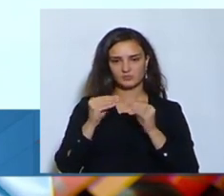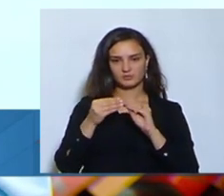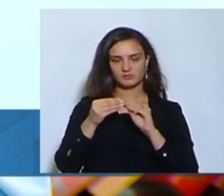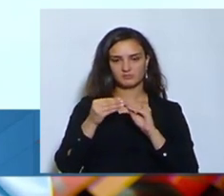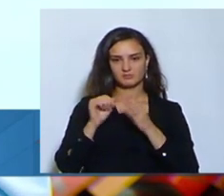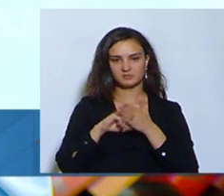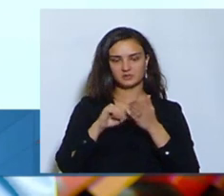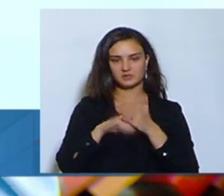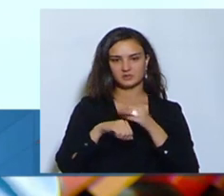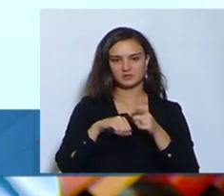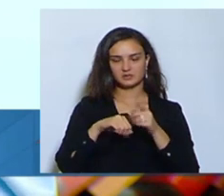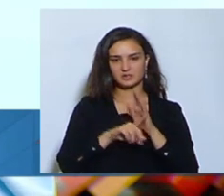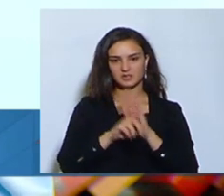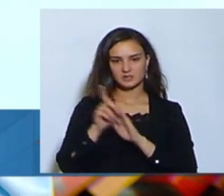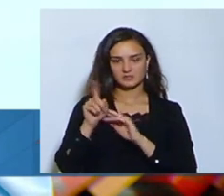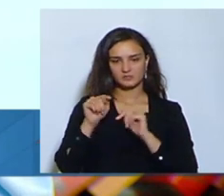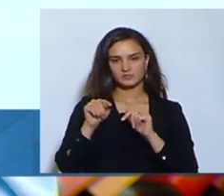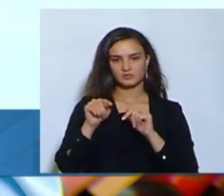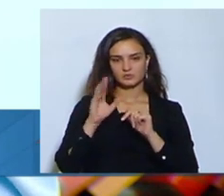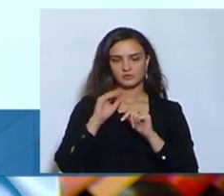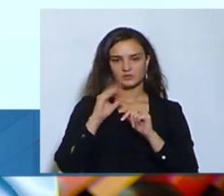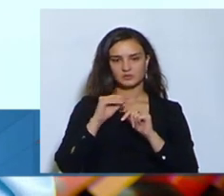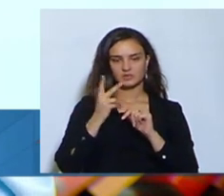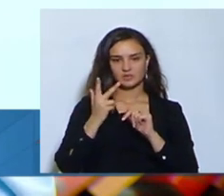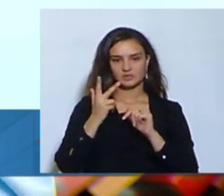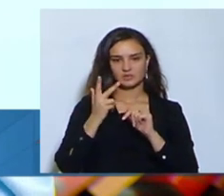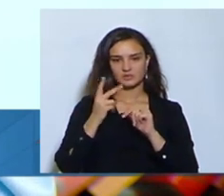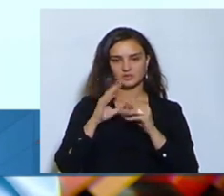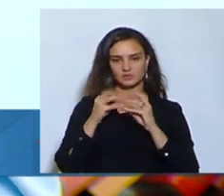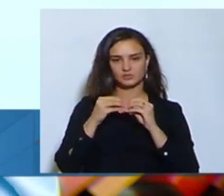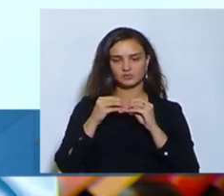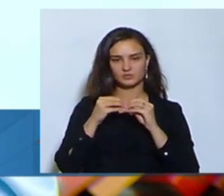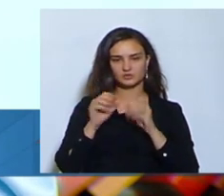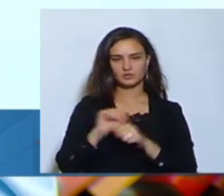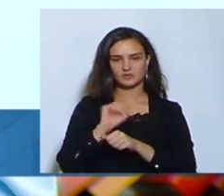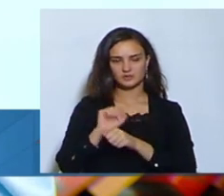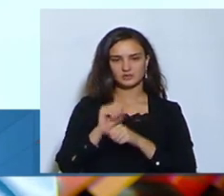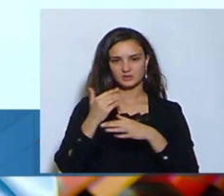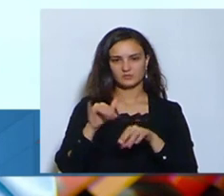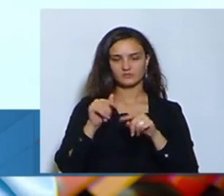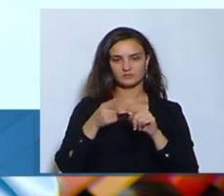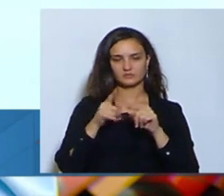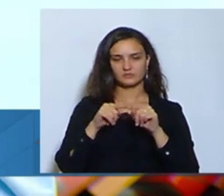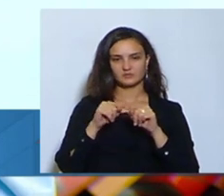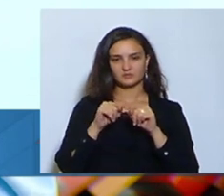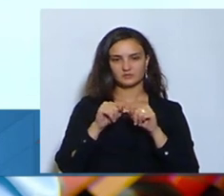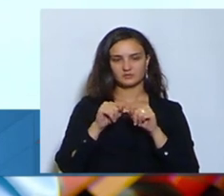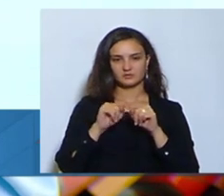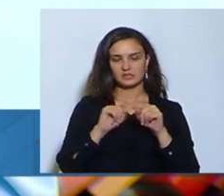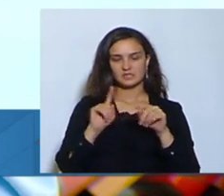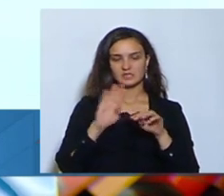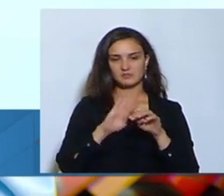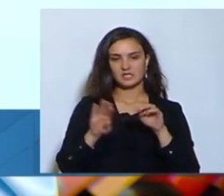ანუ მენზესი წყდება, დაწყებული მენზესი წყდება. როდესაც სამი ზედიზედ შეწყვეტილია უკვე და ჰორმონების ჩართვის გარეშე